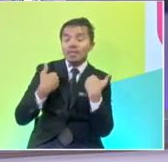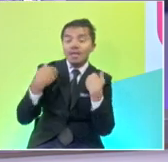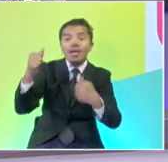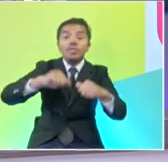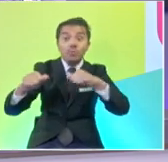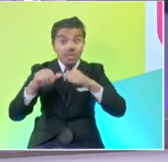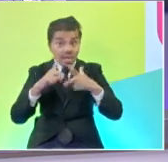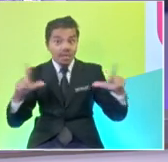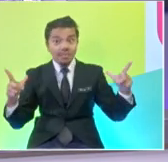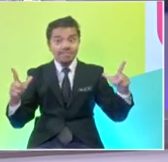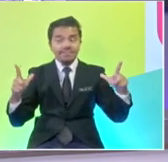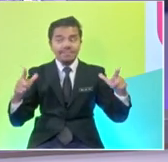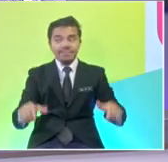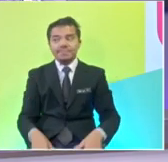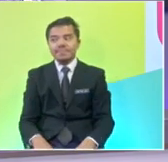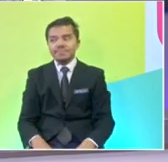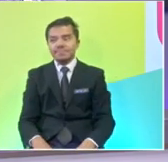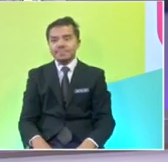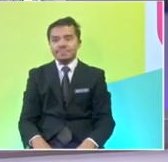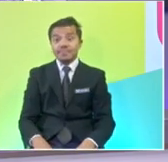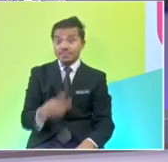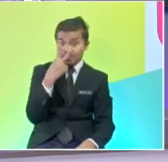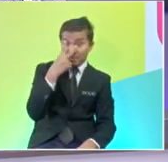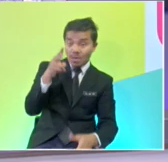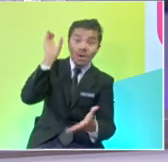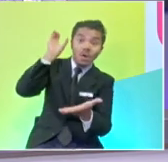Coba kita lihat kita buat gambar